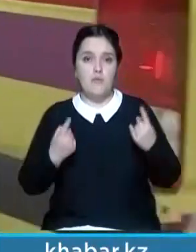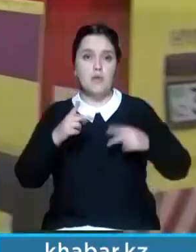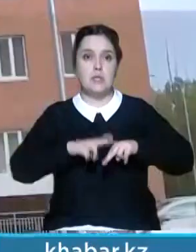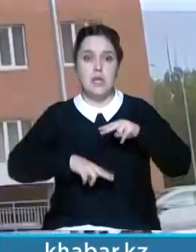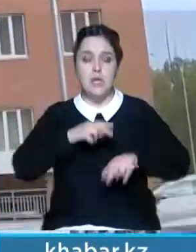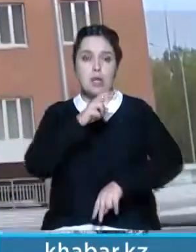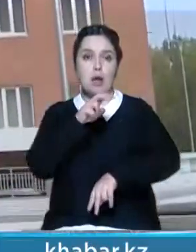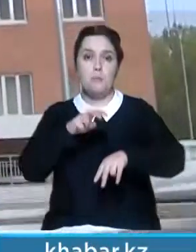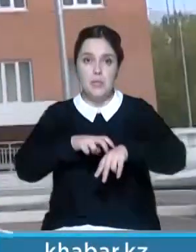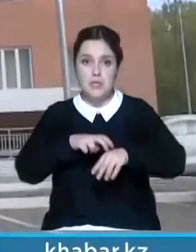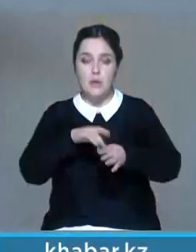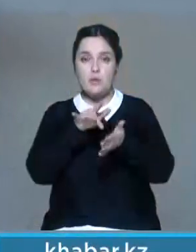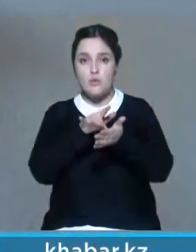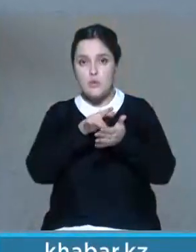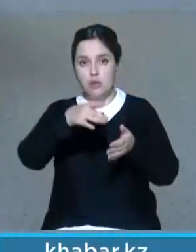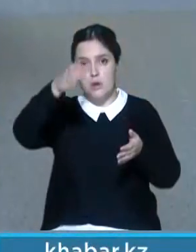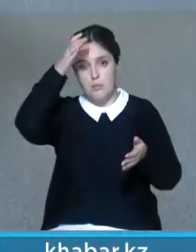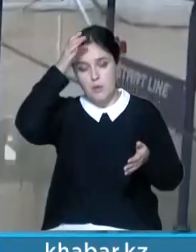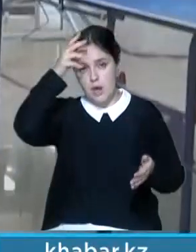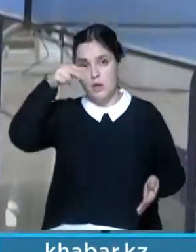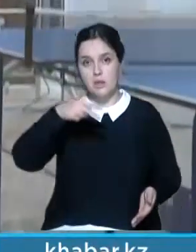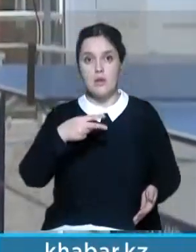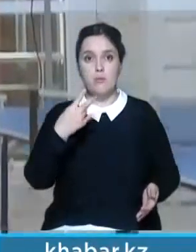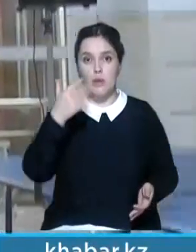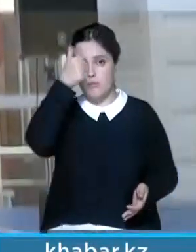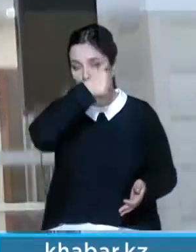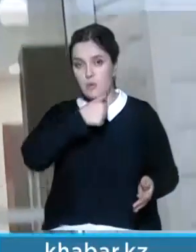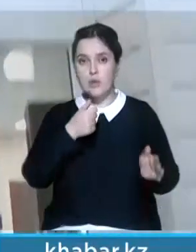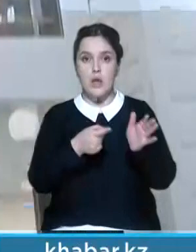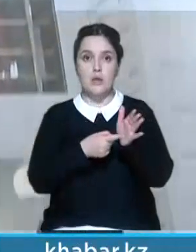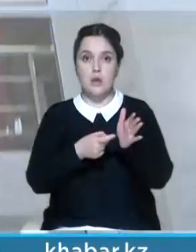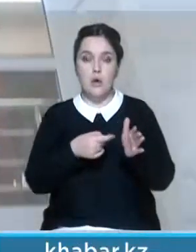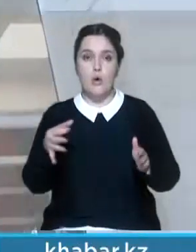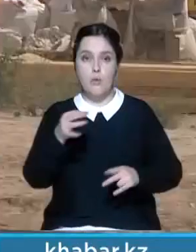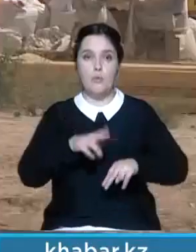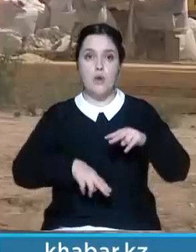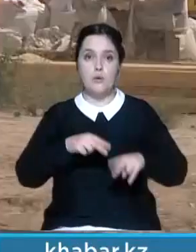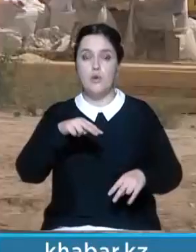медицины, туризма и образования. К примеру, до 2025 года в Карагандинской области построят